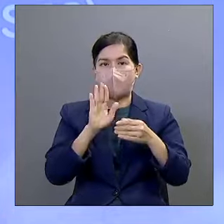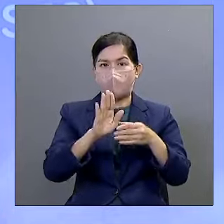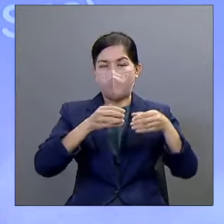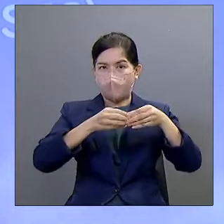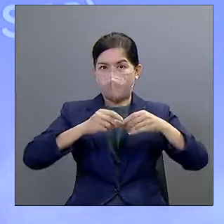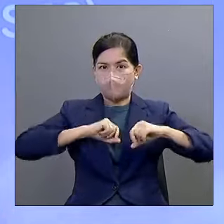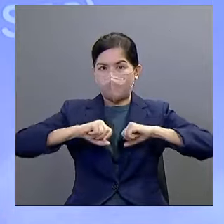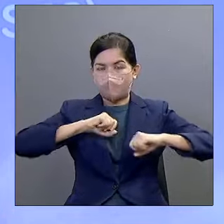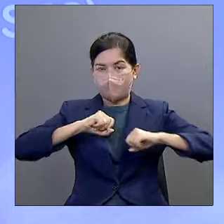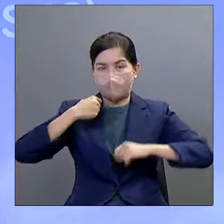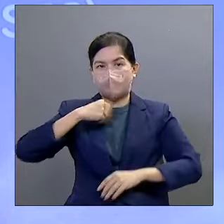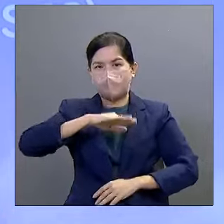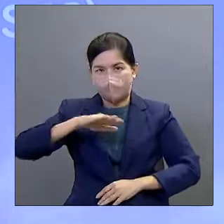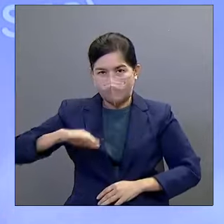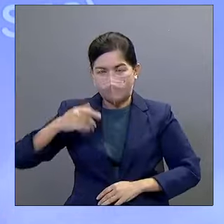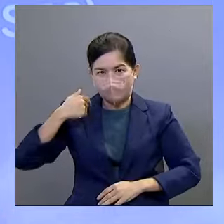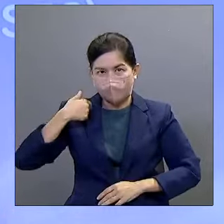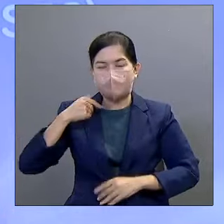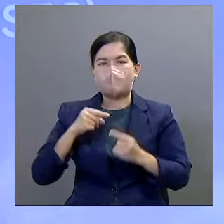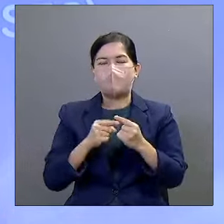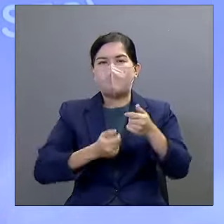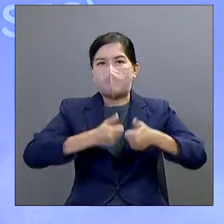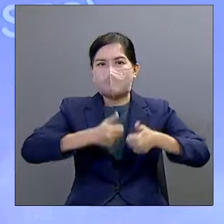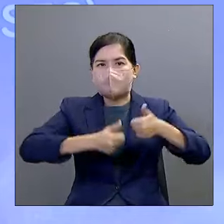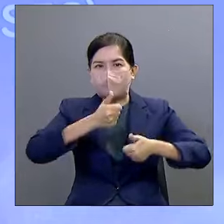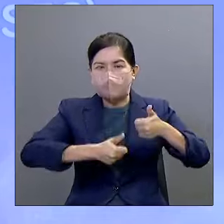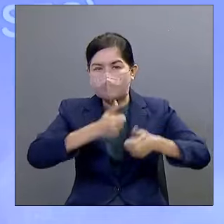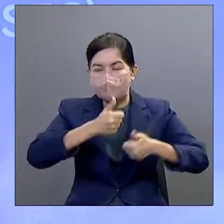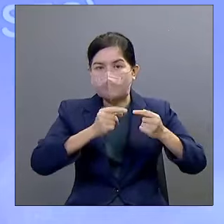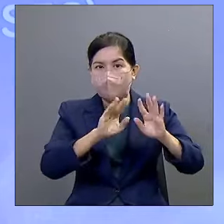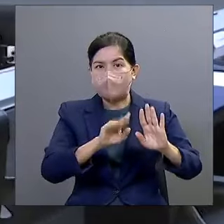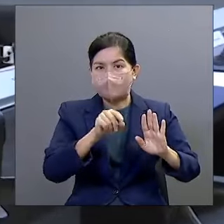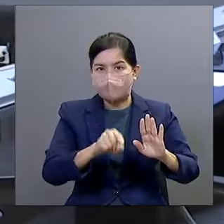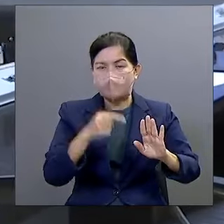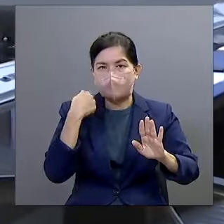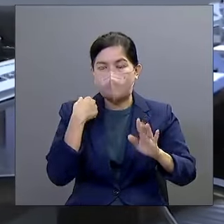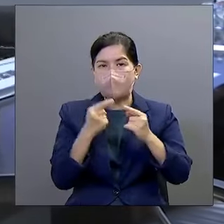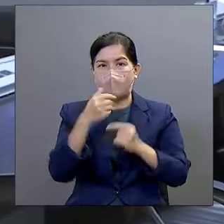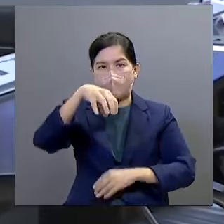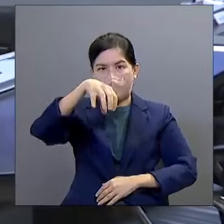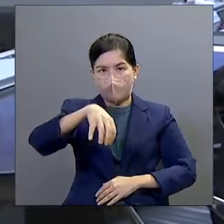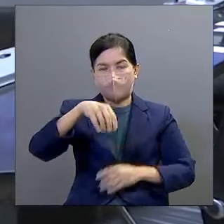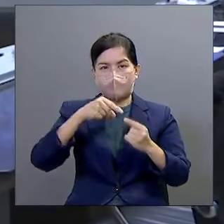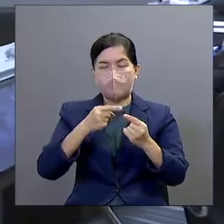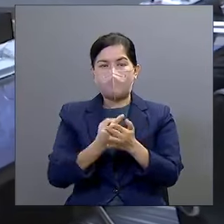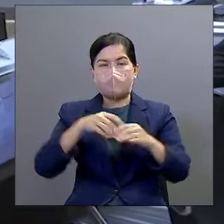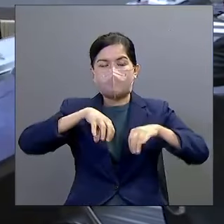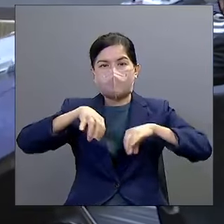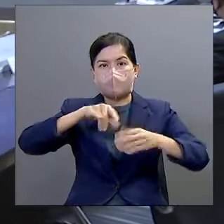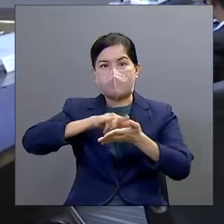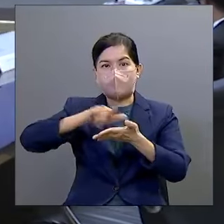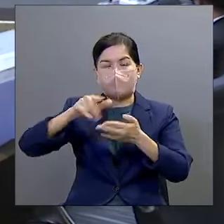เก่งมากๆ ค่ะนะคะโดยการแข่งขันนี้เป็นการแข่งขันที่จัดขึ้นโดยองค์การบริหารการบินและอวกาศแห่งชา